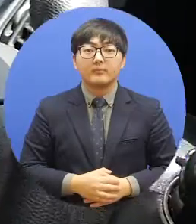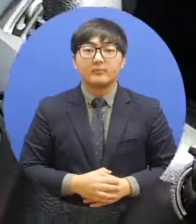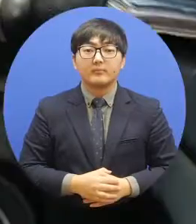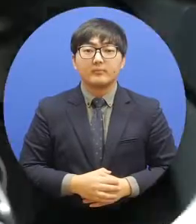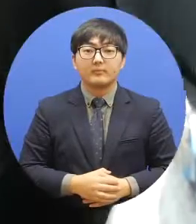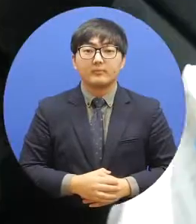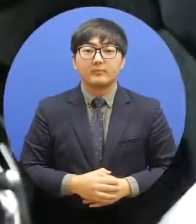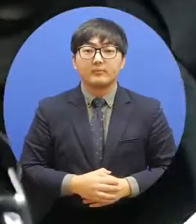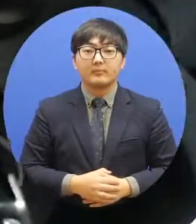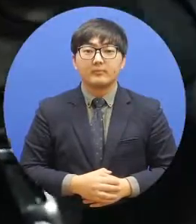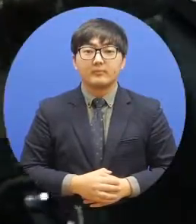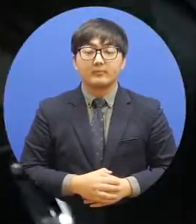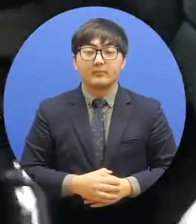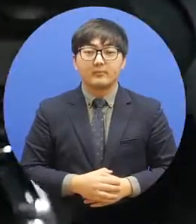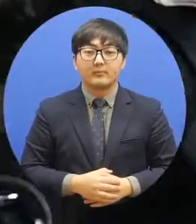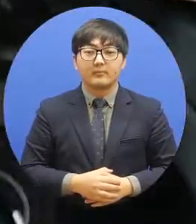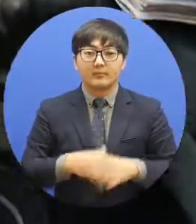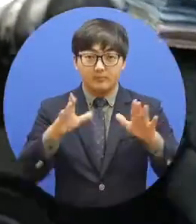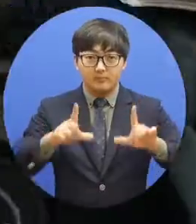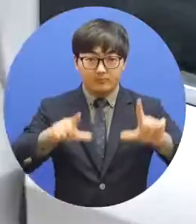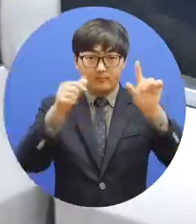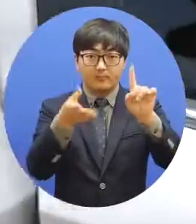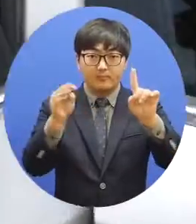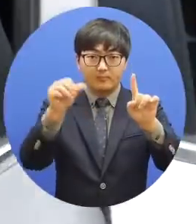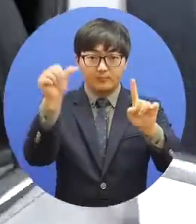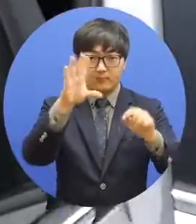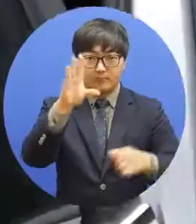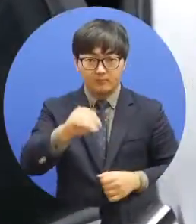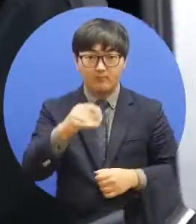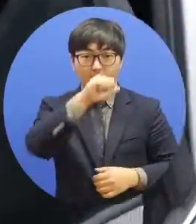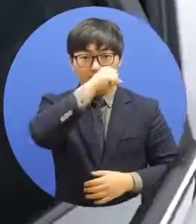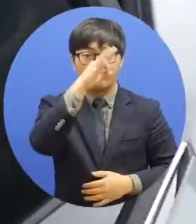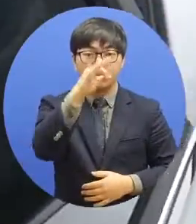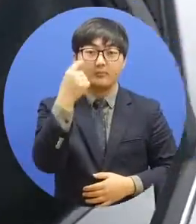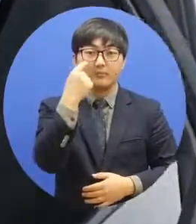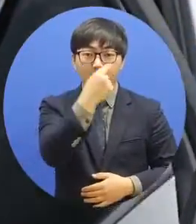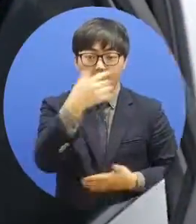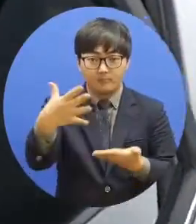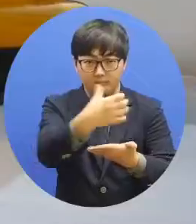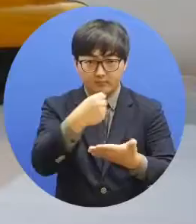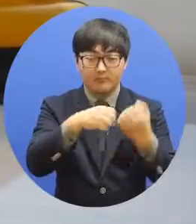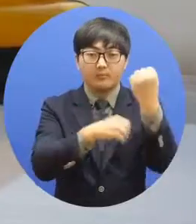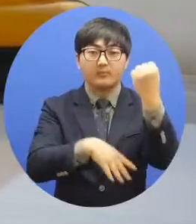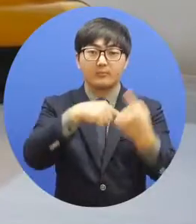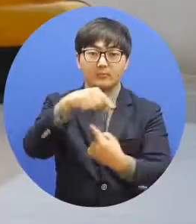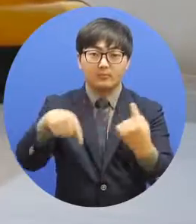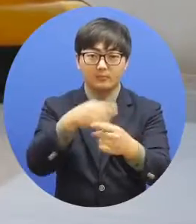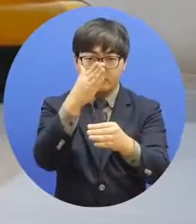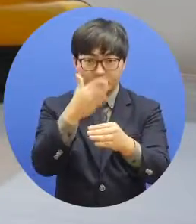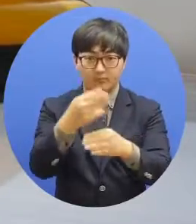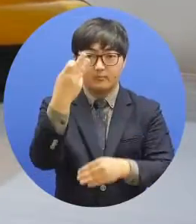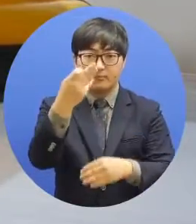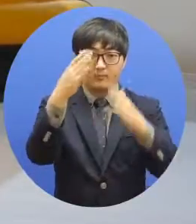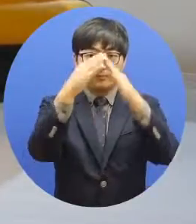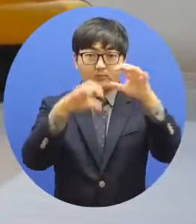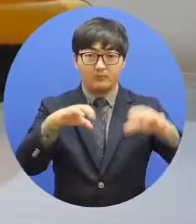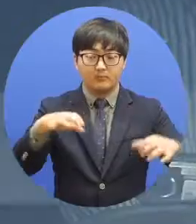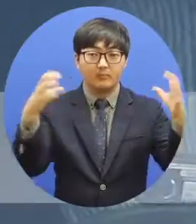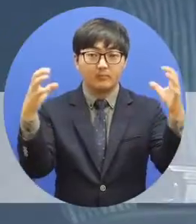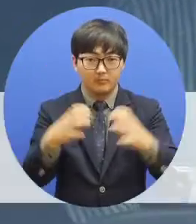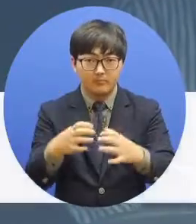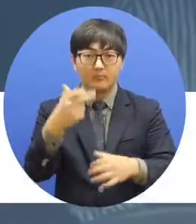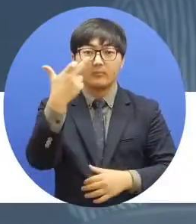마을인데요. 이로써 공주시는 올해 1억 5천만 원의 예산을 확보하고 기존에 운영 중인 13개